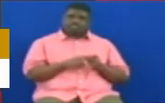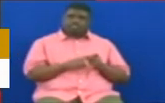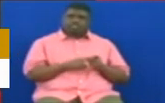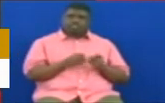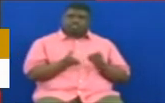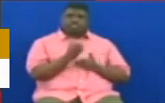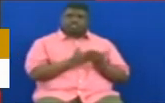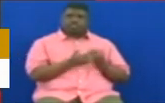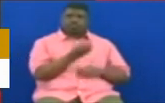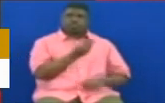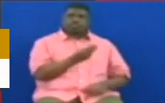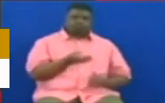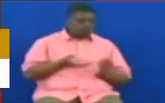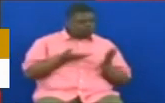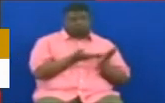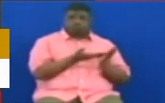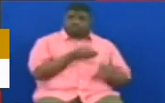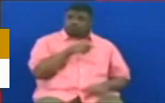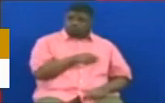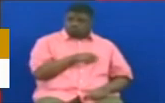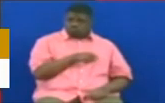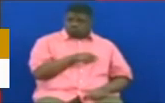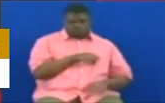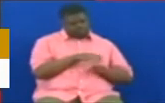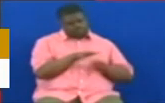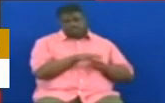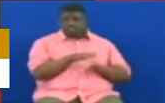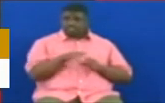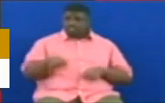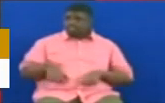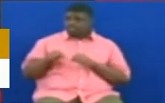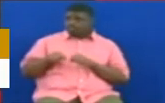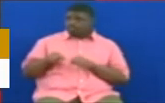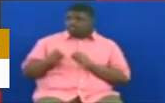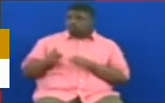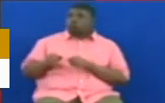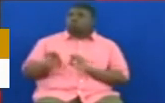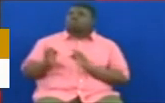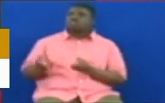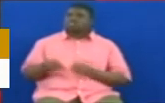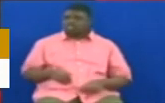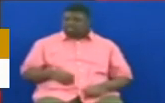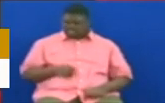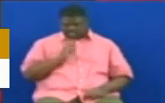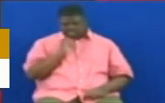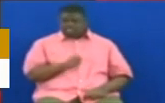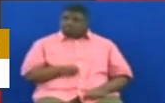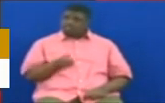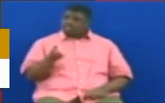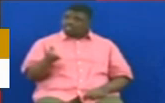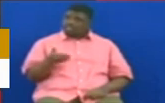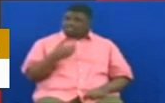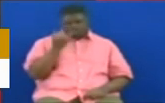3 ya mswada huu ambayo imeelezea administration authority ikoje. Kwa hiyo, Mheshimiwa Spika, nilikuwa